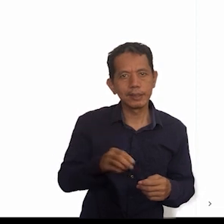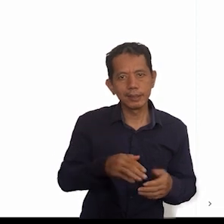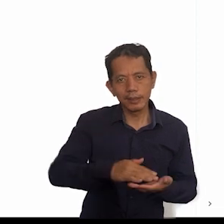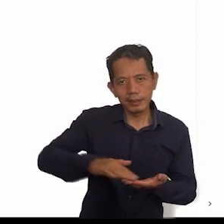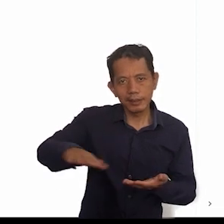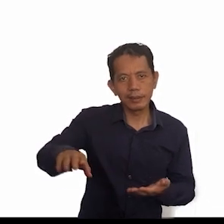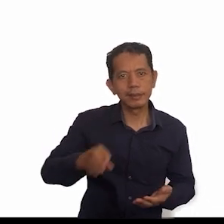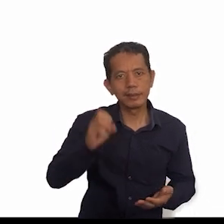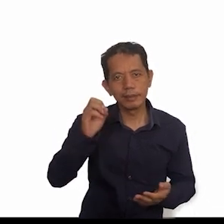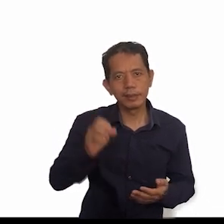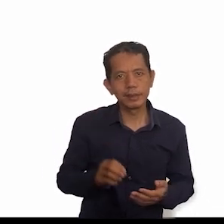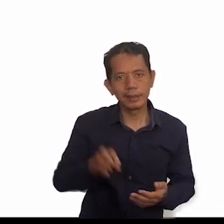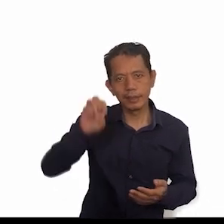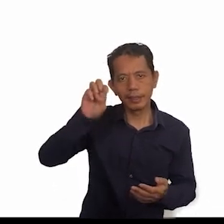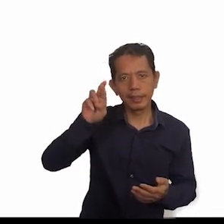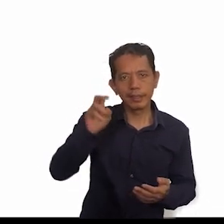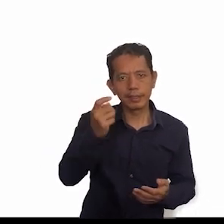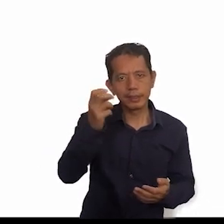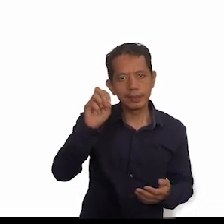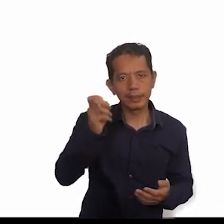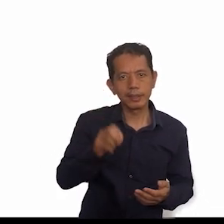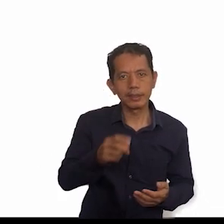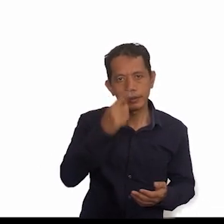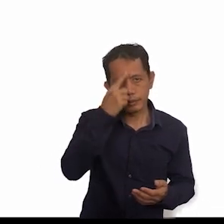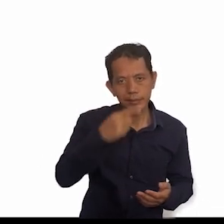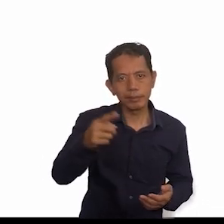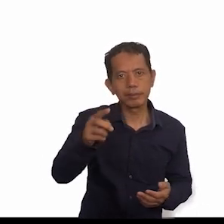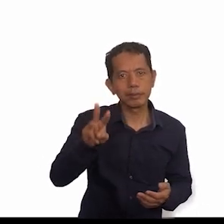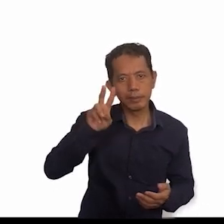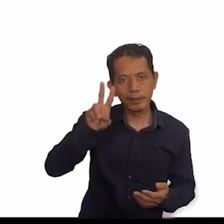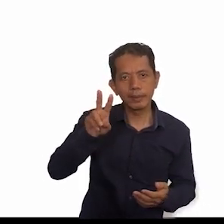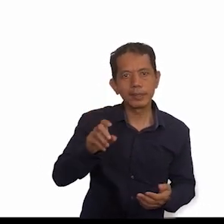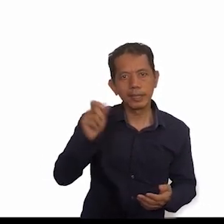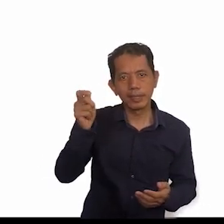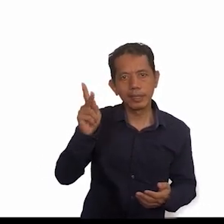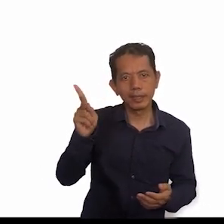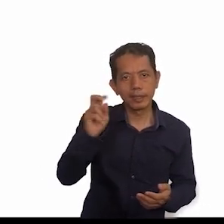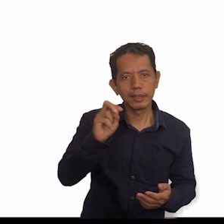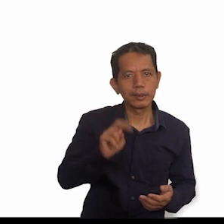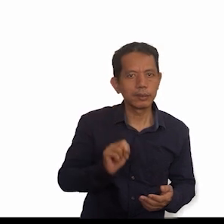dikirimkan oleh Era Terang untuk verifikasi akun.